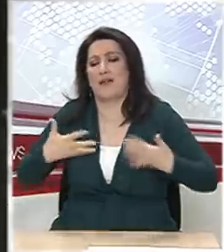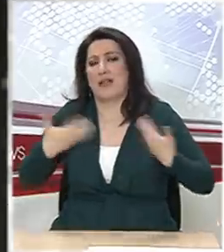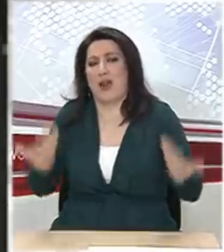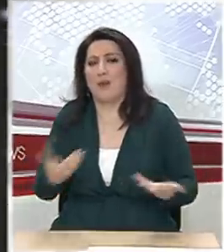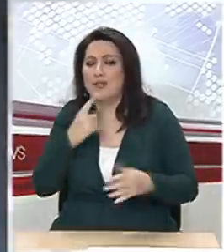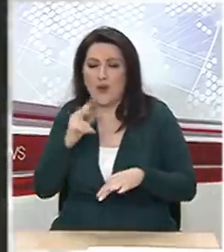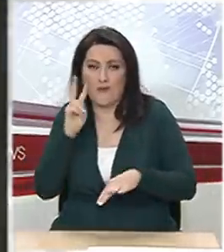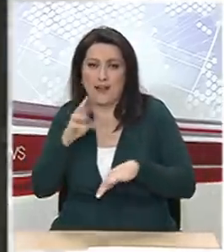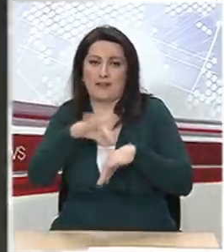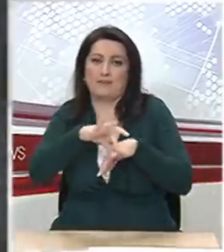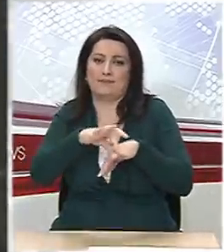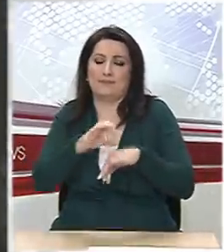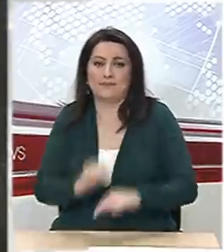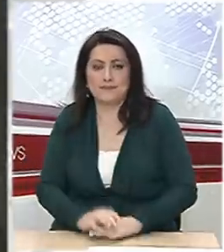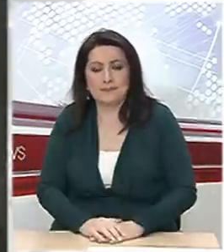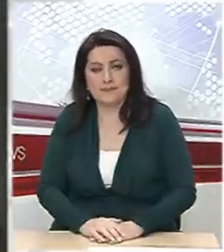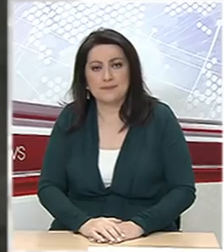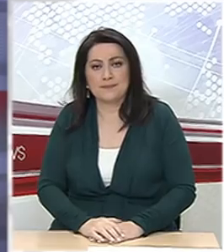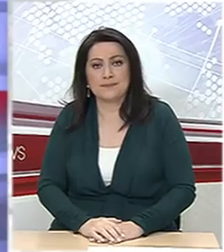εφόσον φοράει το δαχτυλίδι.